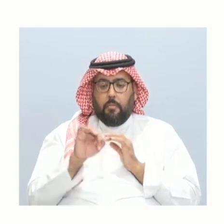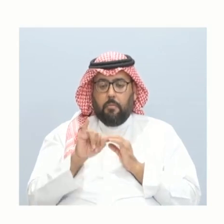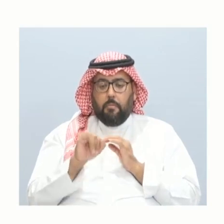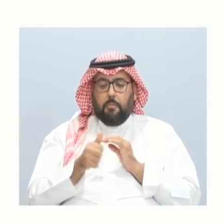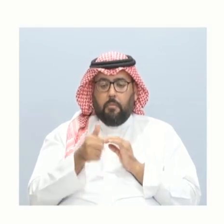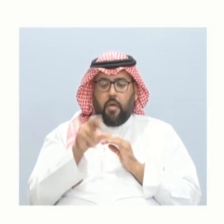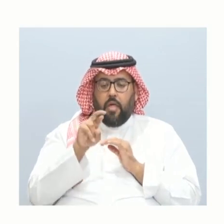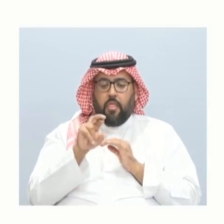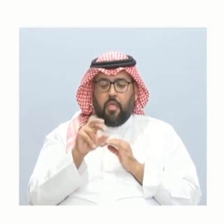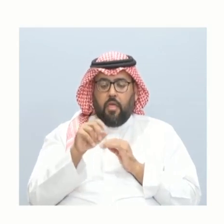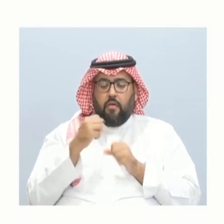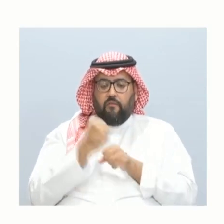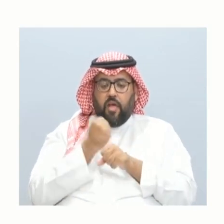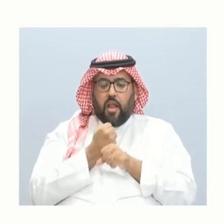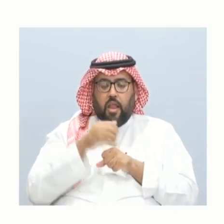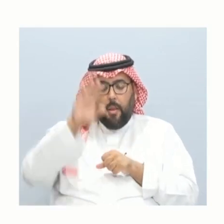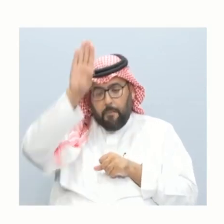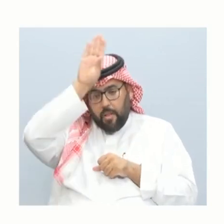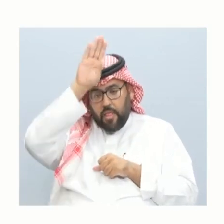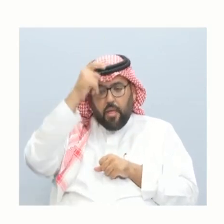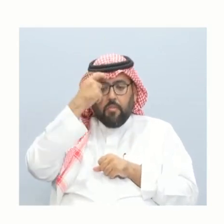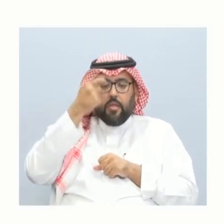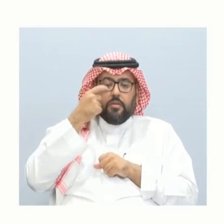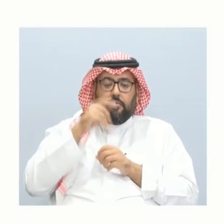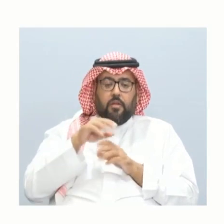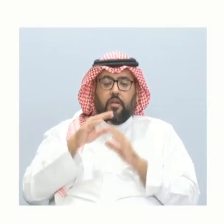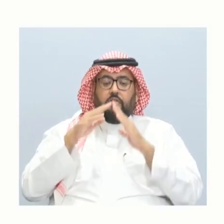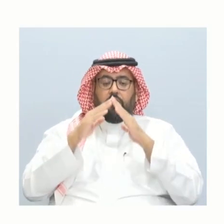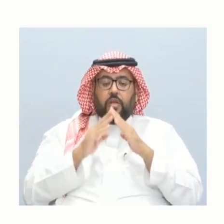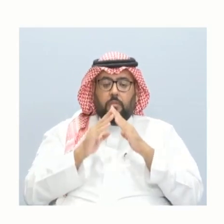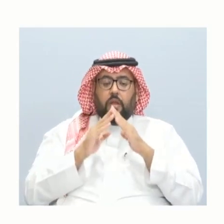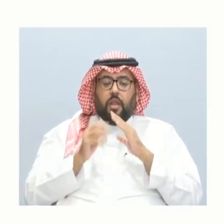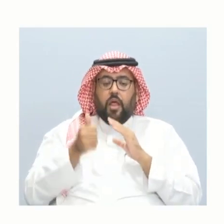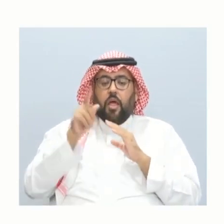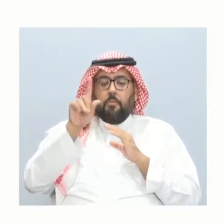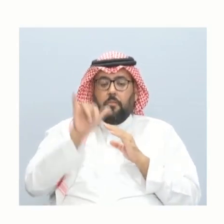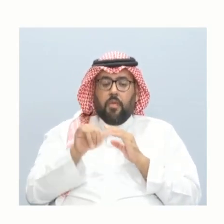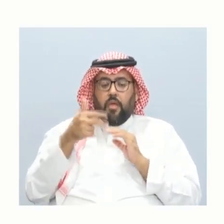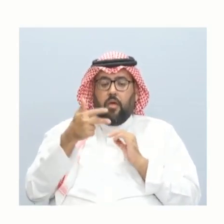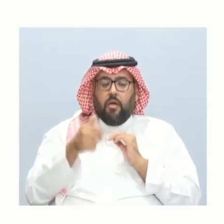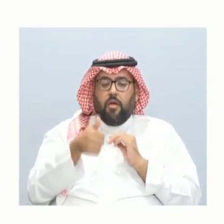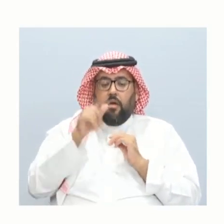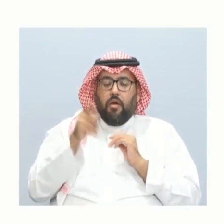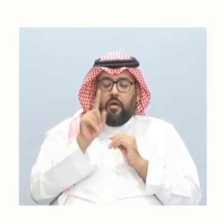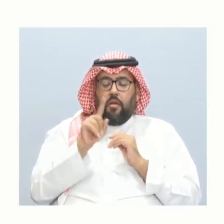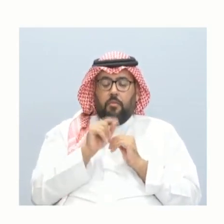ماذا فعل الملك عبد العزيز في جبل ابي غالب